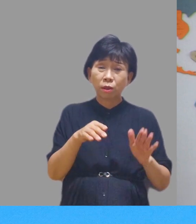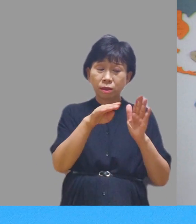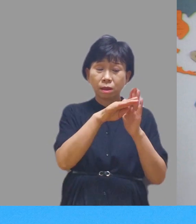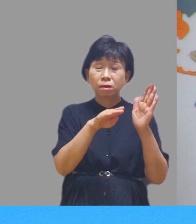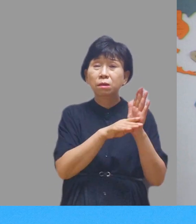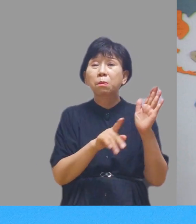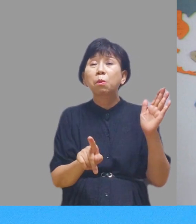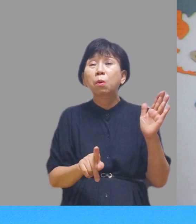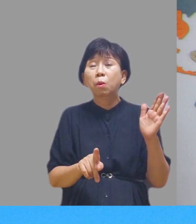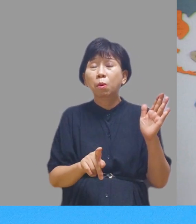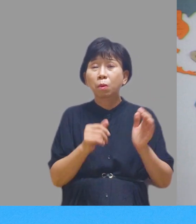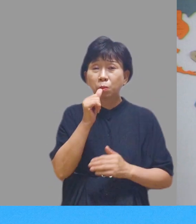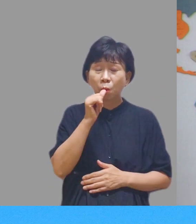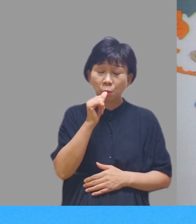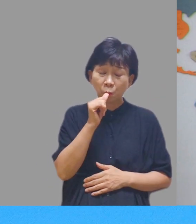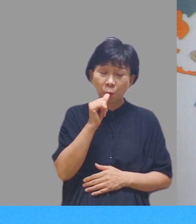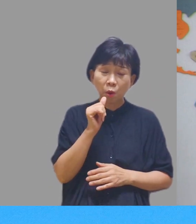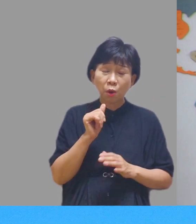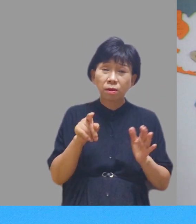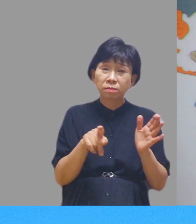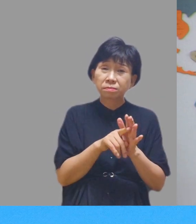속할까요?